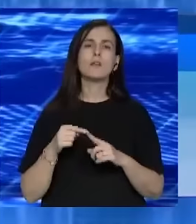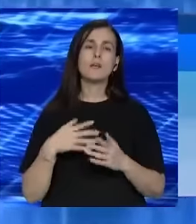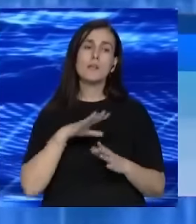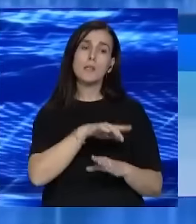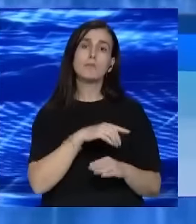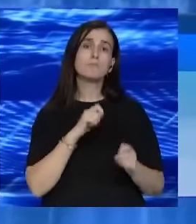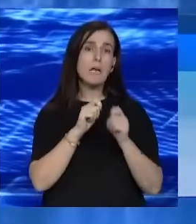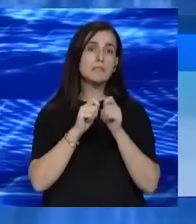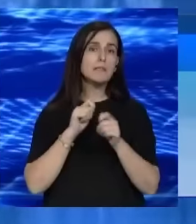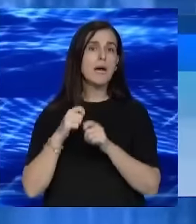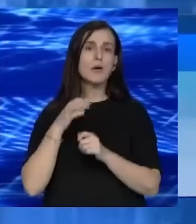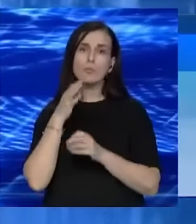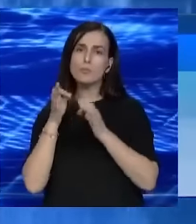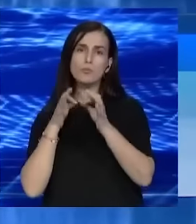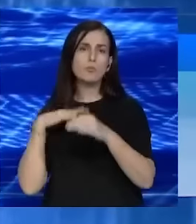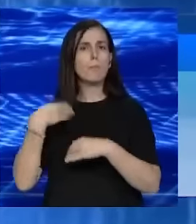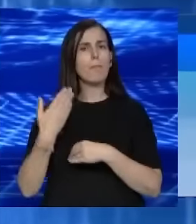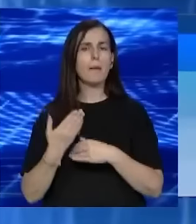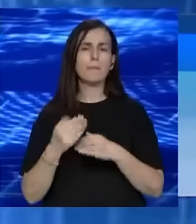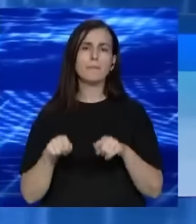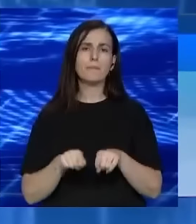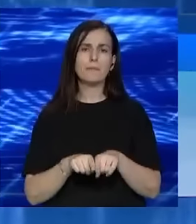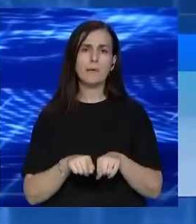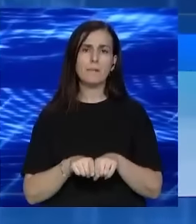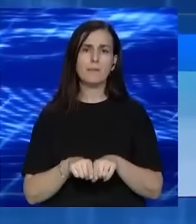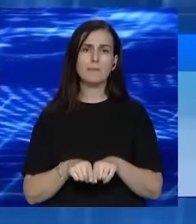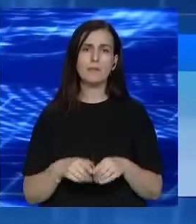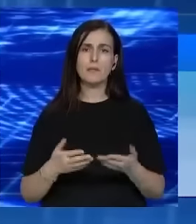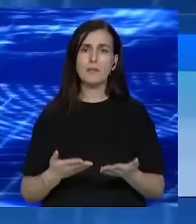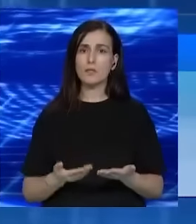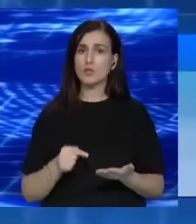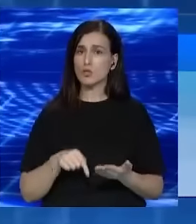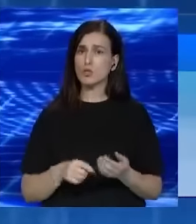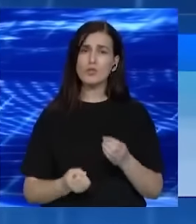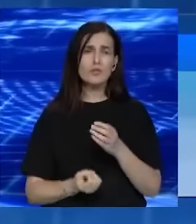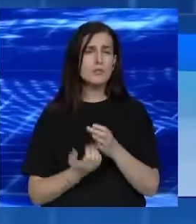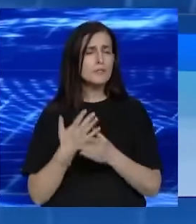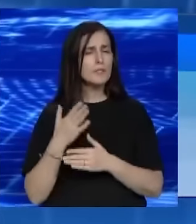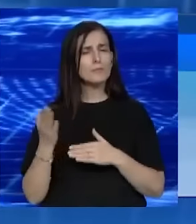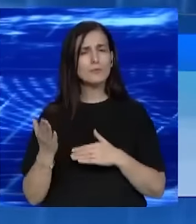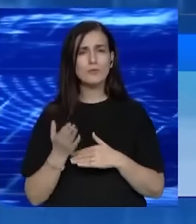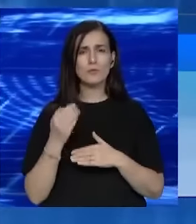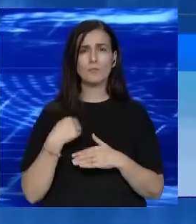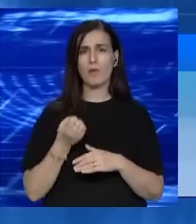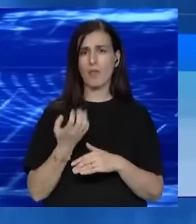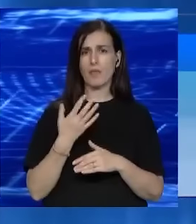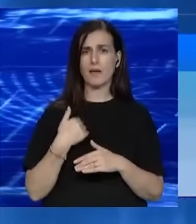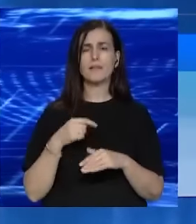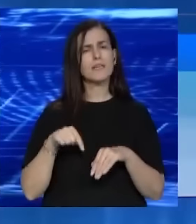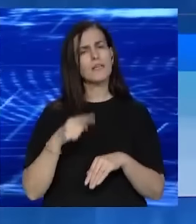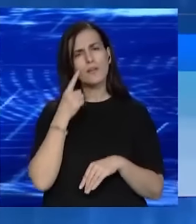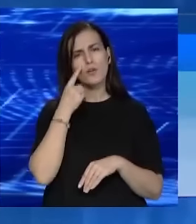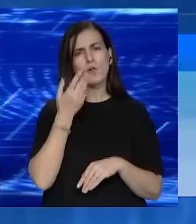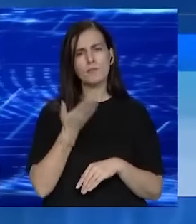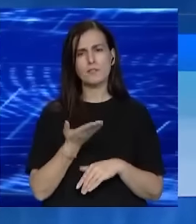gazetarët që janë në terren, ndërsa sikurse e tham në fillim të këtij edicioni ka patur shumë zhvillime dita e sotme, me të tjerë do të njihemi pas